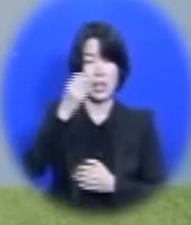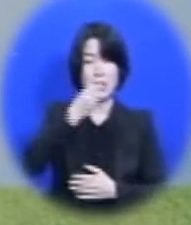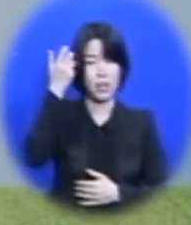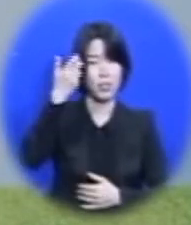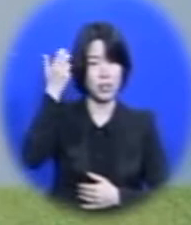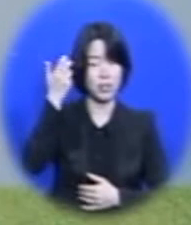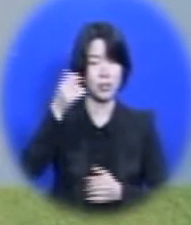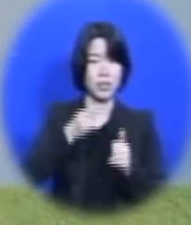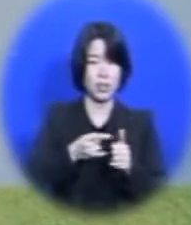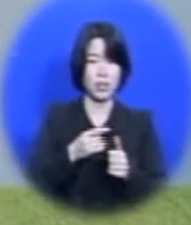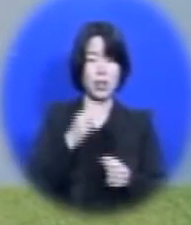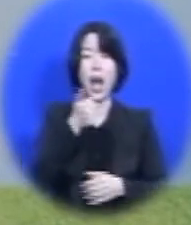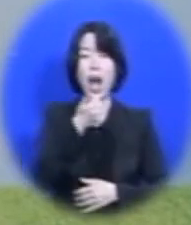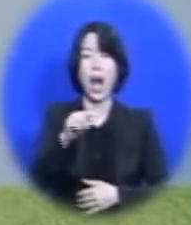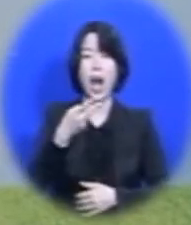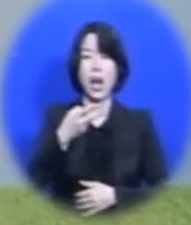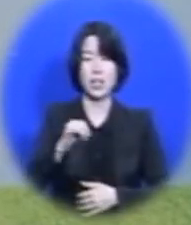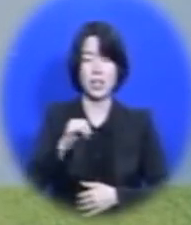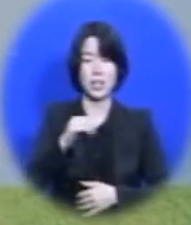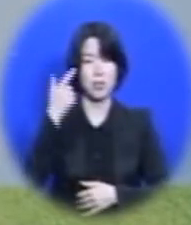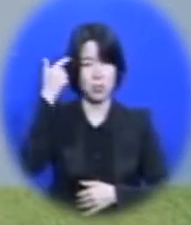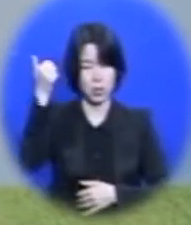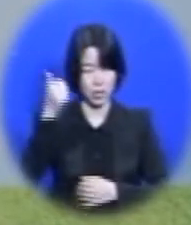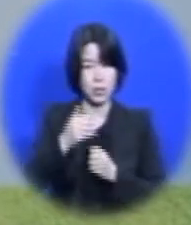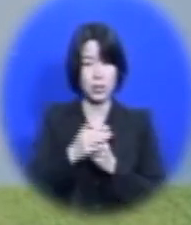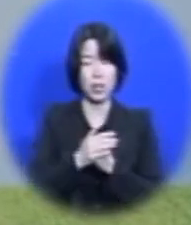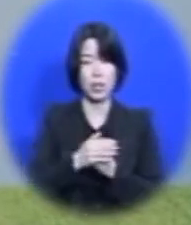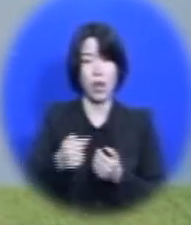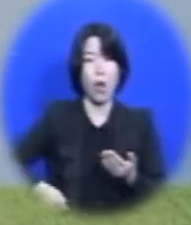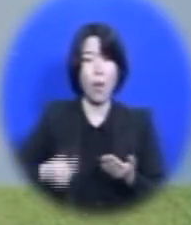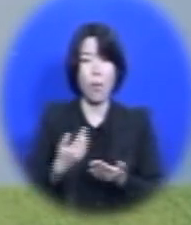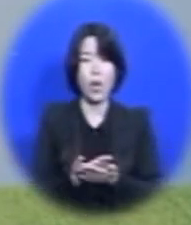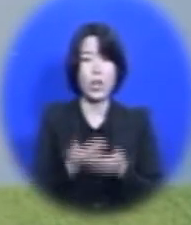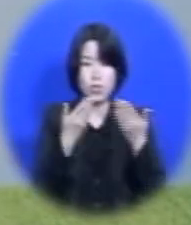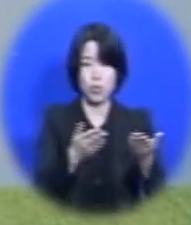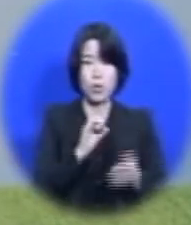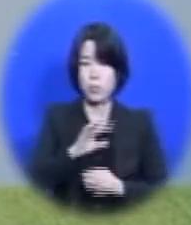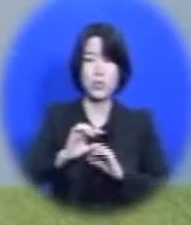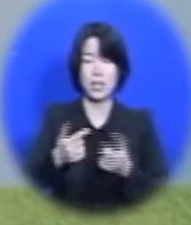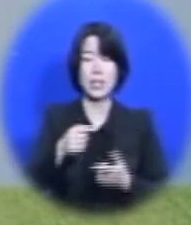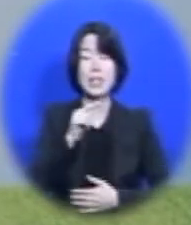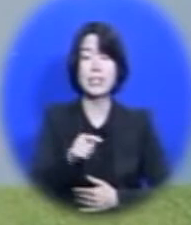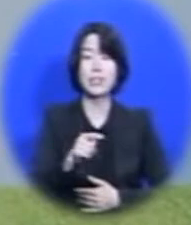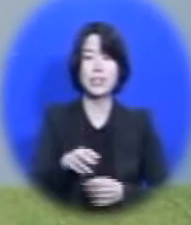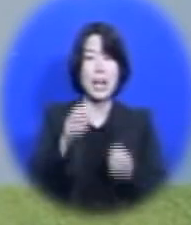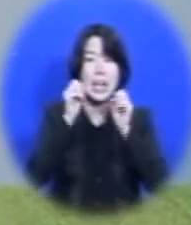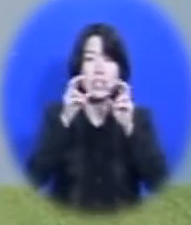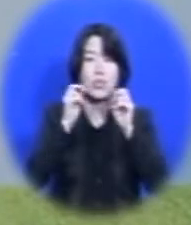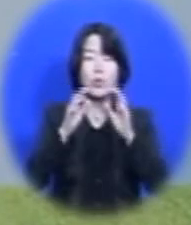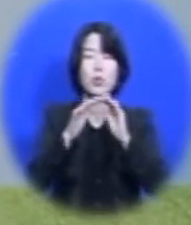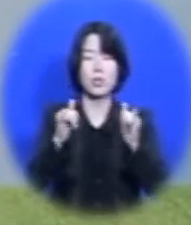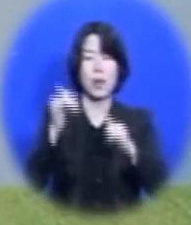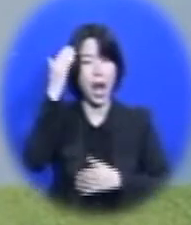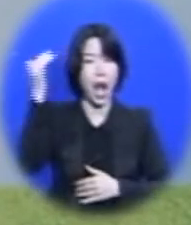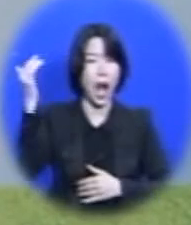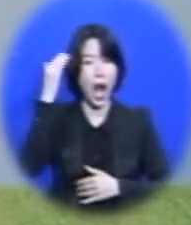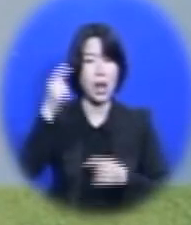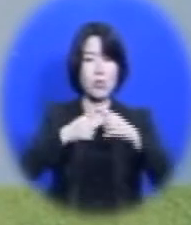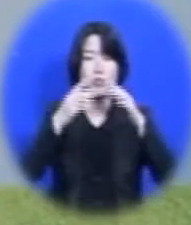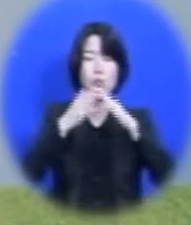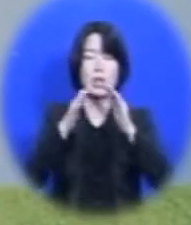성령님께서는 하디 목사님에게 회개를 주신 것뿐만 아니고 그것을 선교사님들에게 한국 교인들